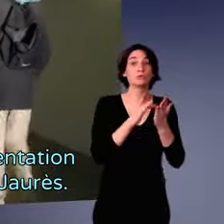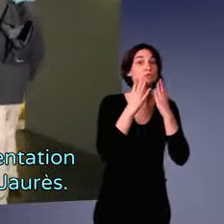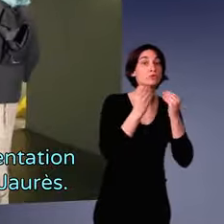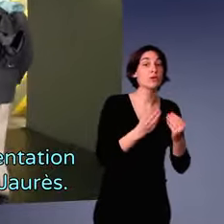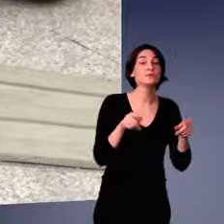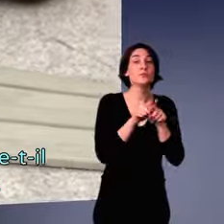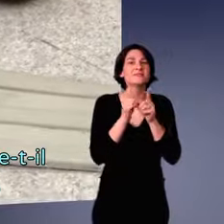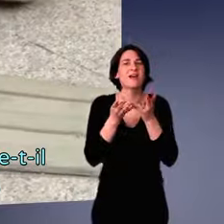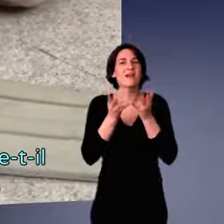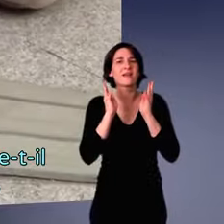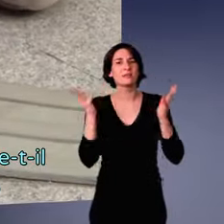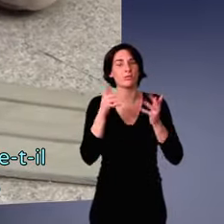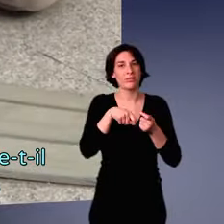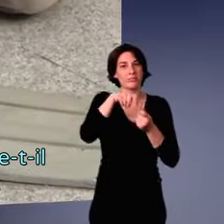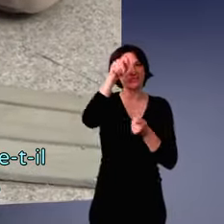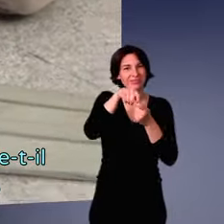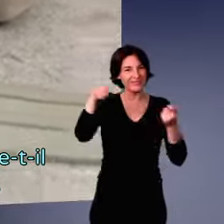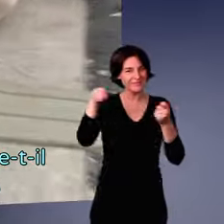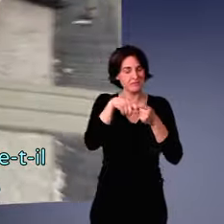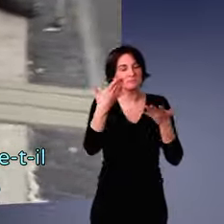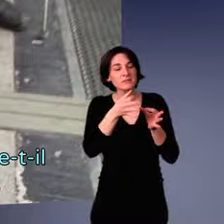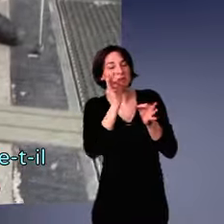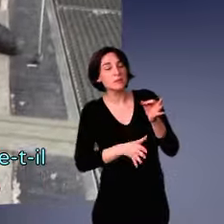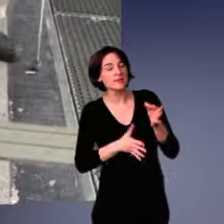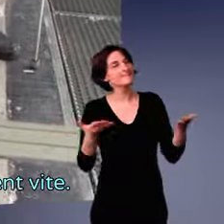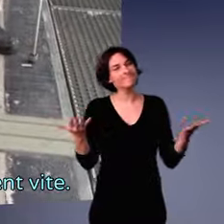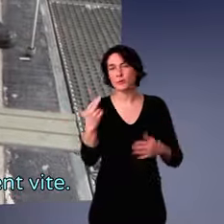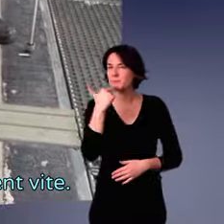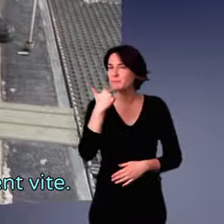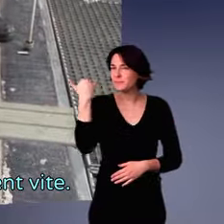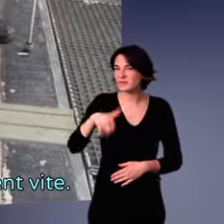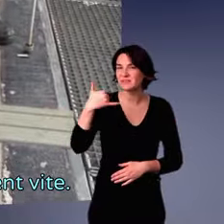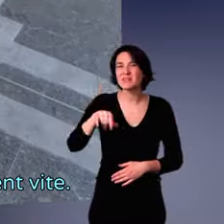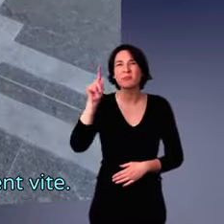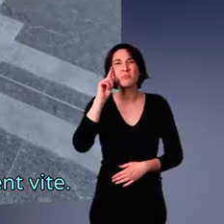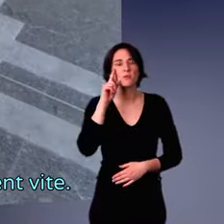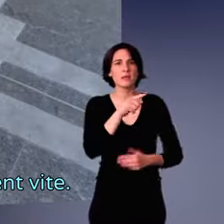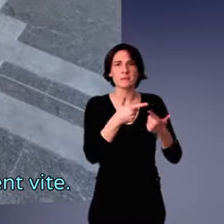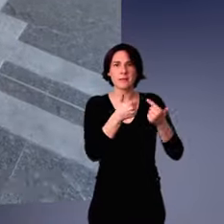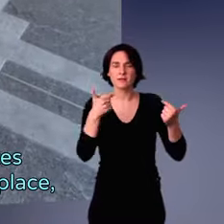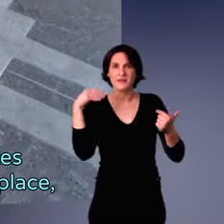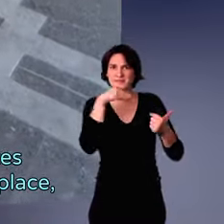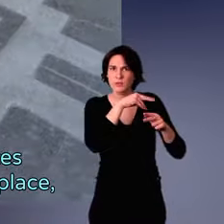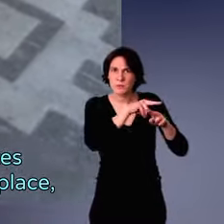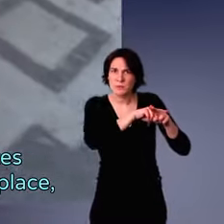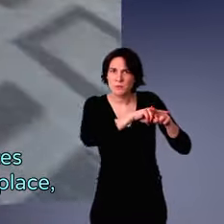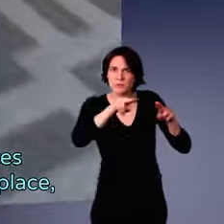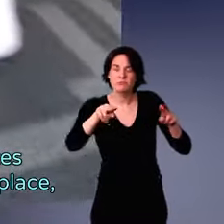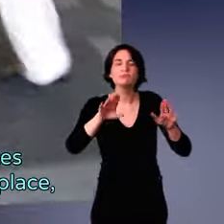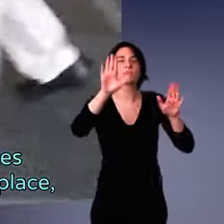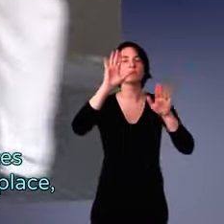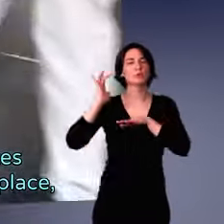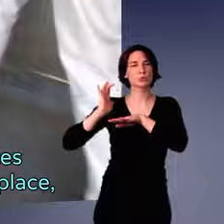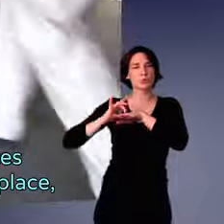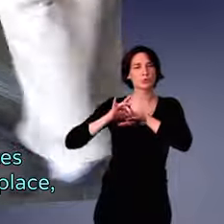ganoress le système idéal n' semble-t-il pas encore été trouvé car les matériaux se détériorent vite mais grâce aux différentes